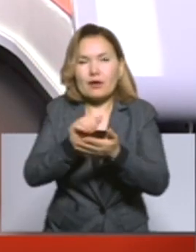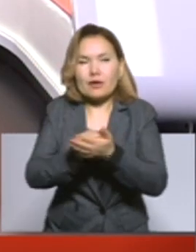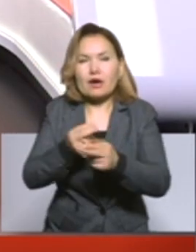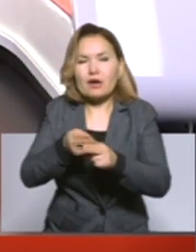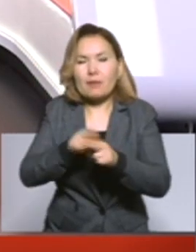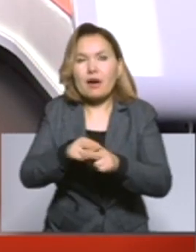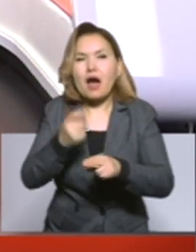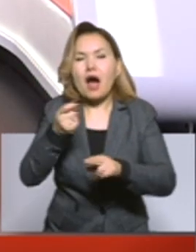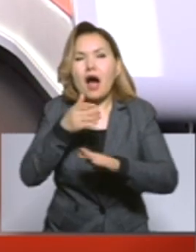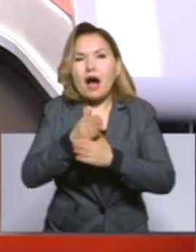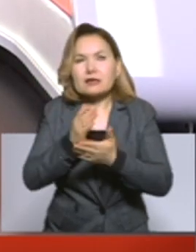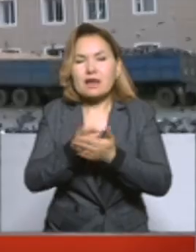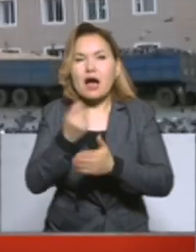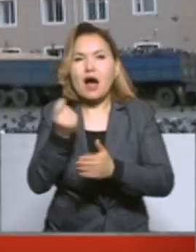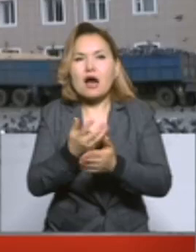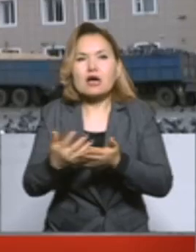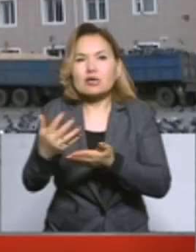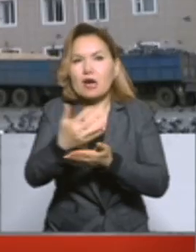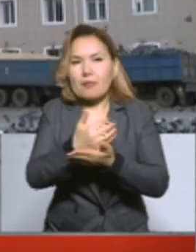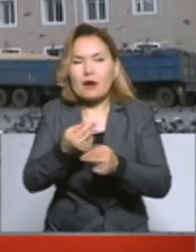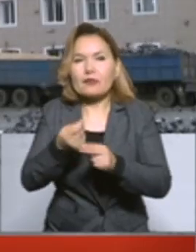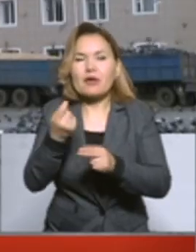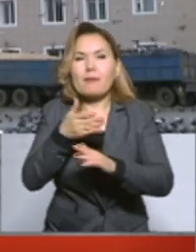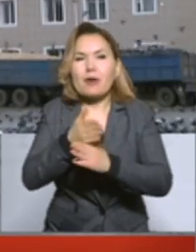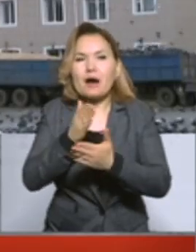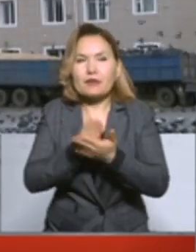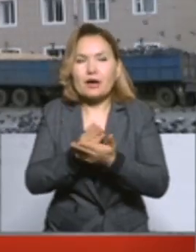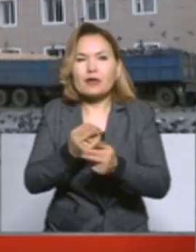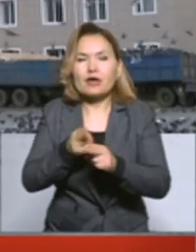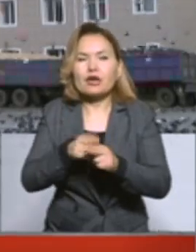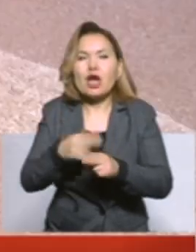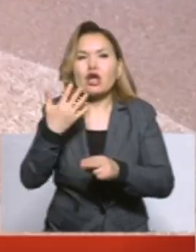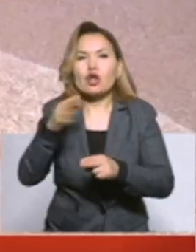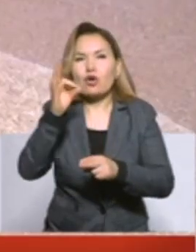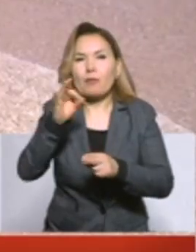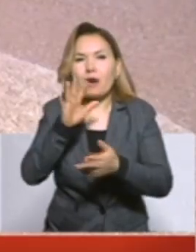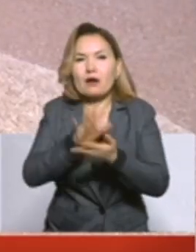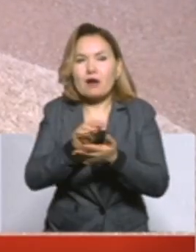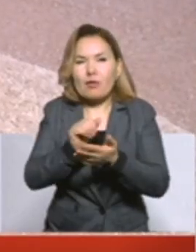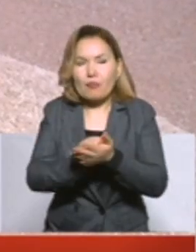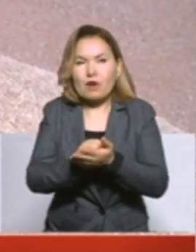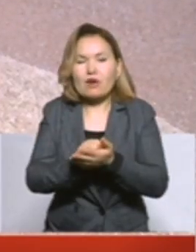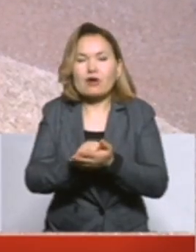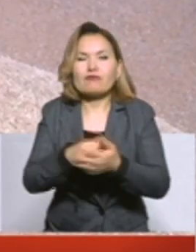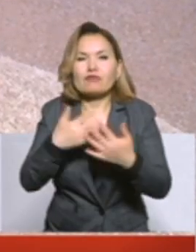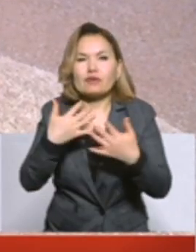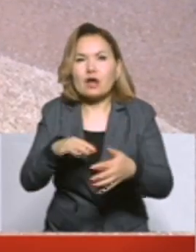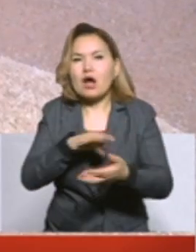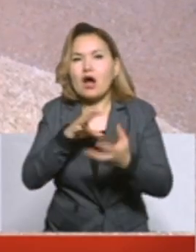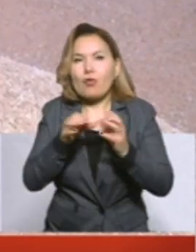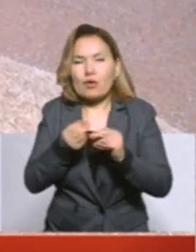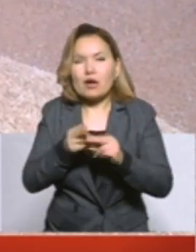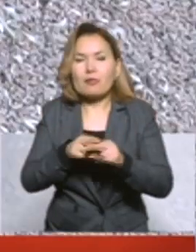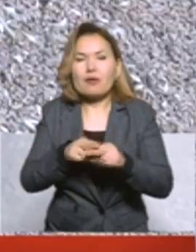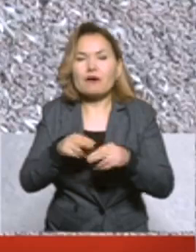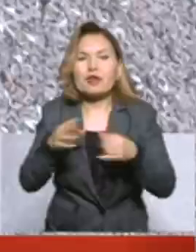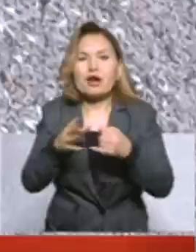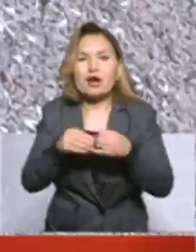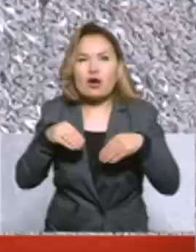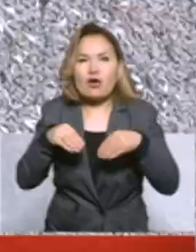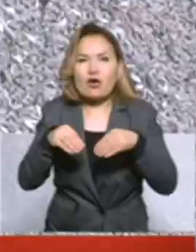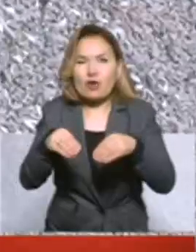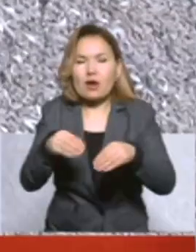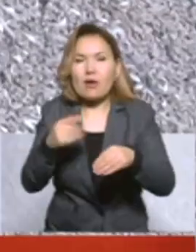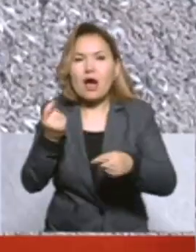астық жылдағыдан аз жиналып, қамбадағы бидайдың тең жартысынан астамы бүлініп, қарайып кеткен. Енді шаруалар жерге себетін дән таба